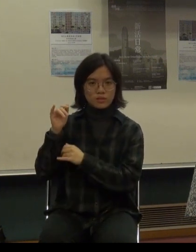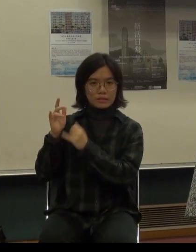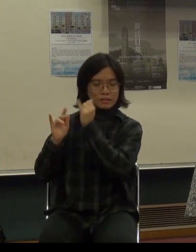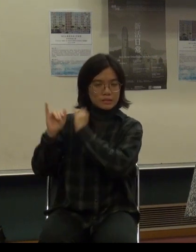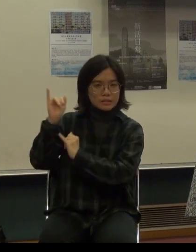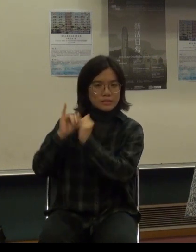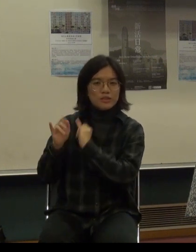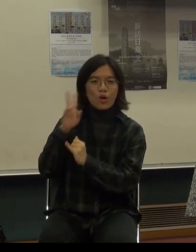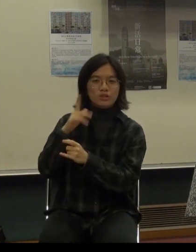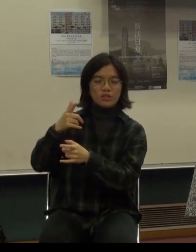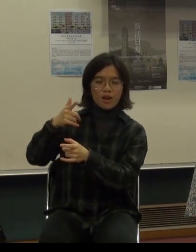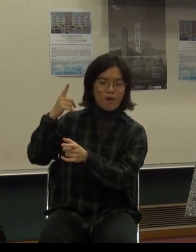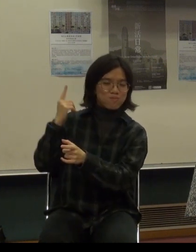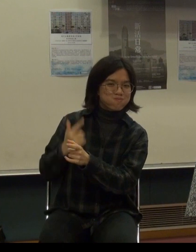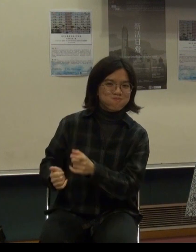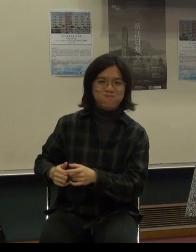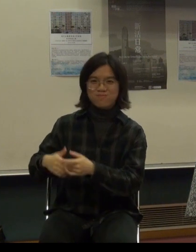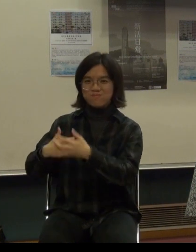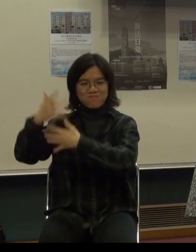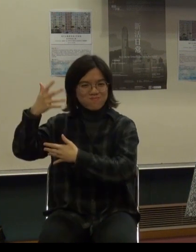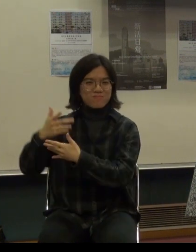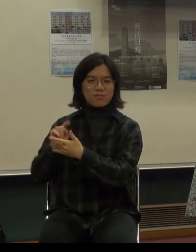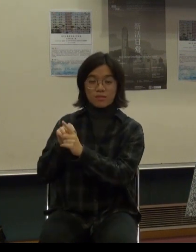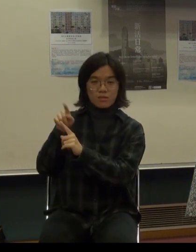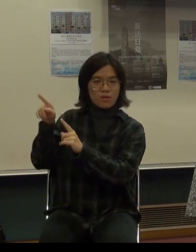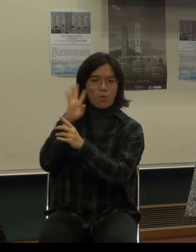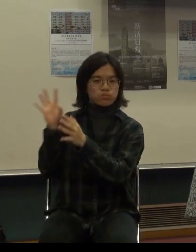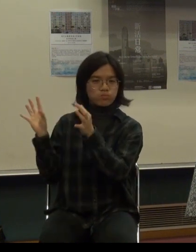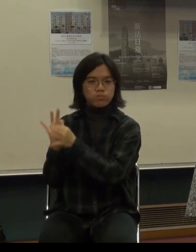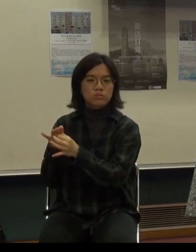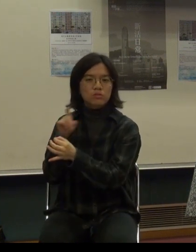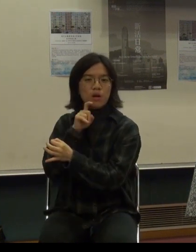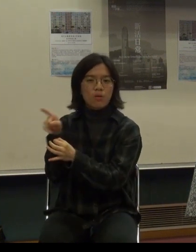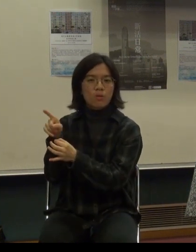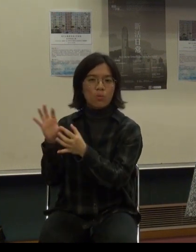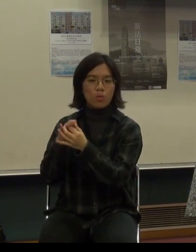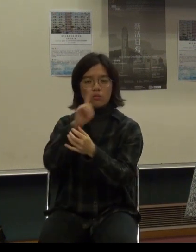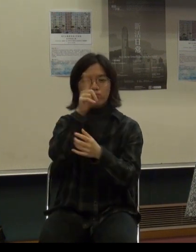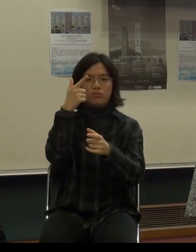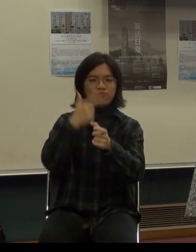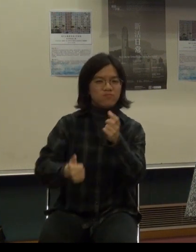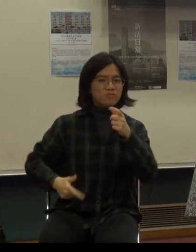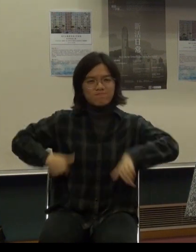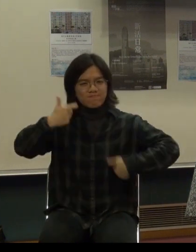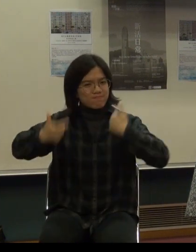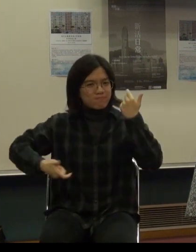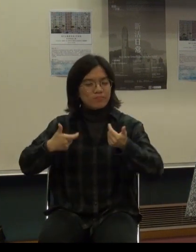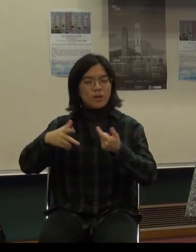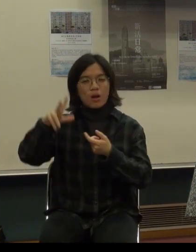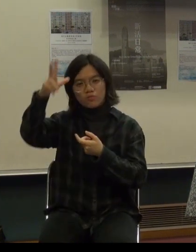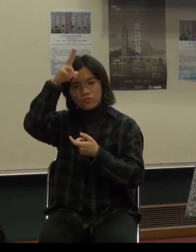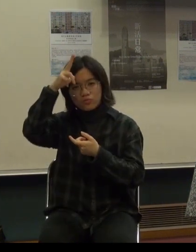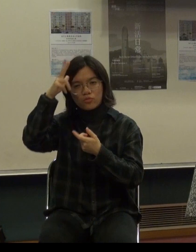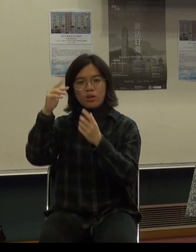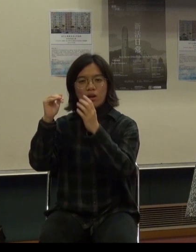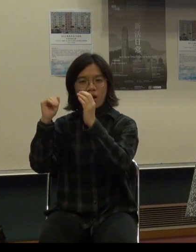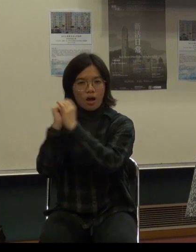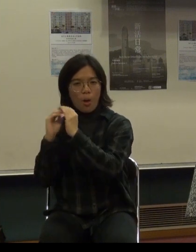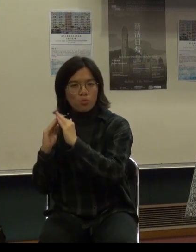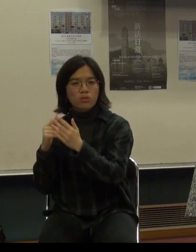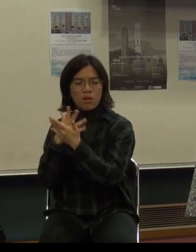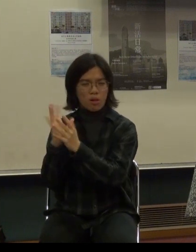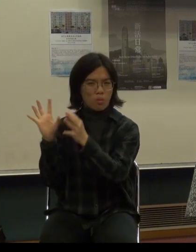luxury， 即係好奢華嘅建築咧，係同嗰個即係有錢階級或者皇室貴族教會係有